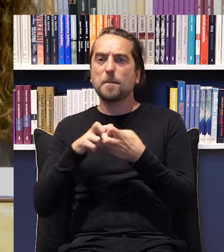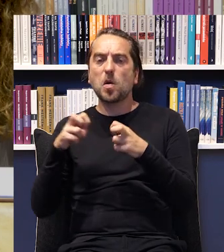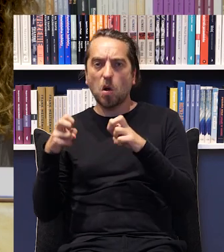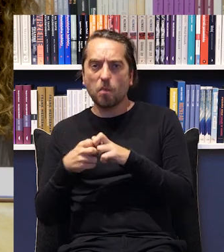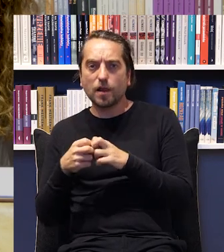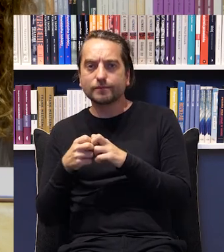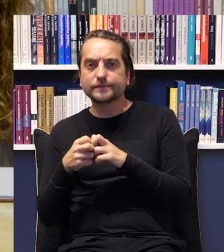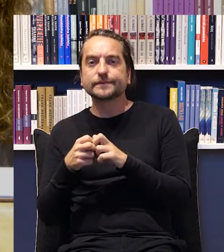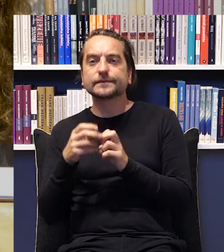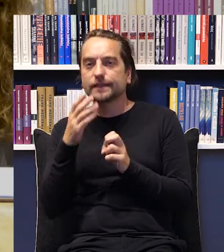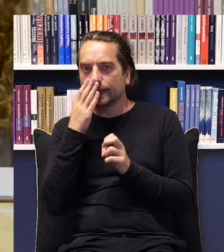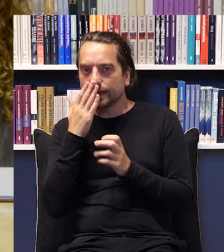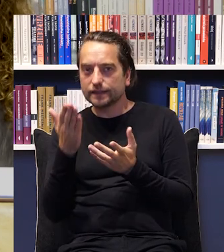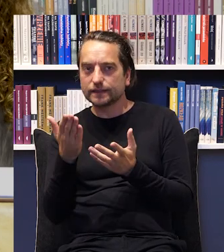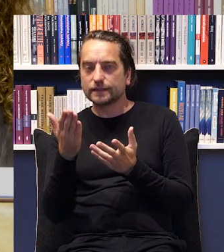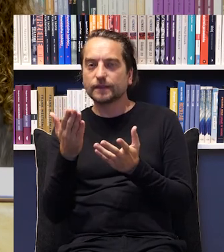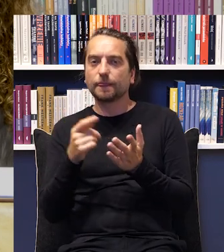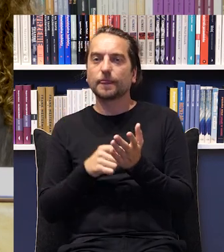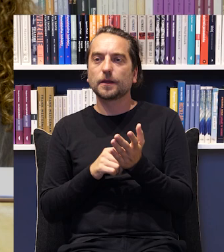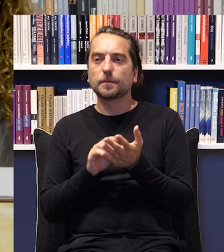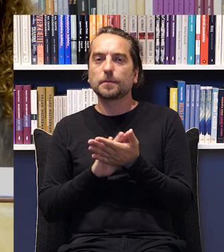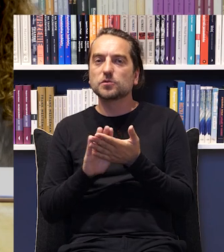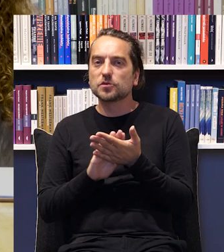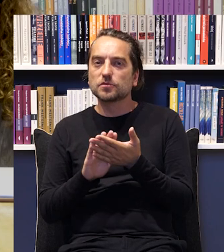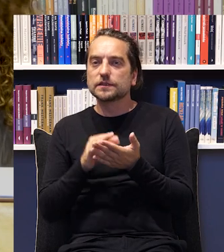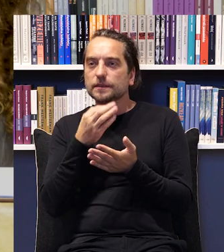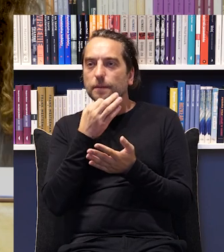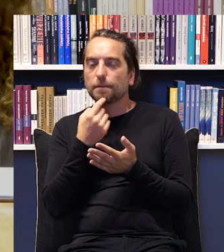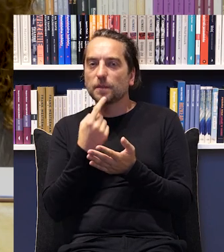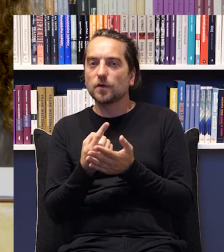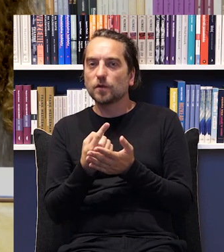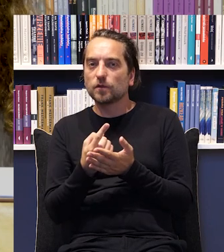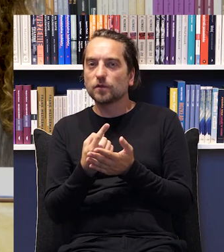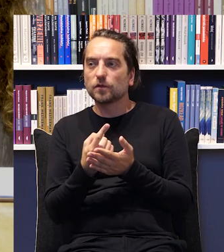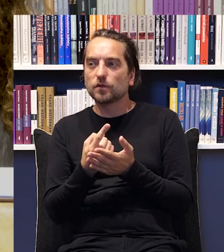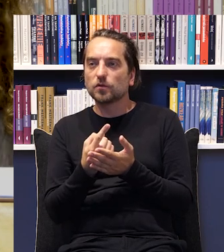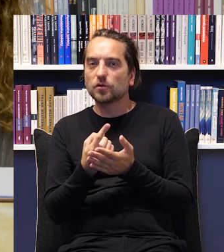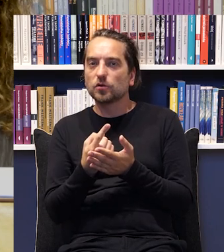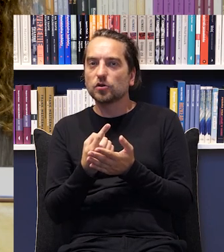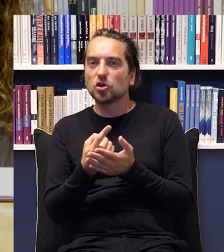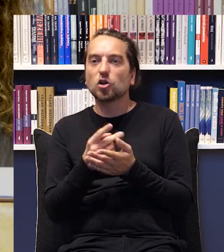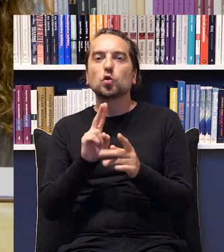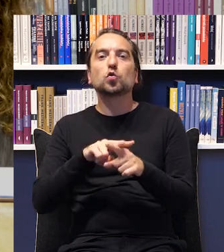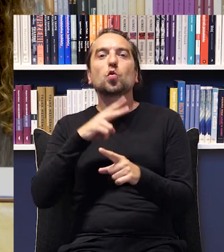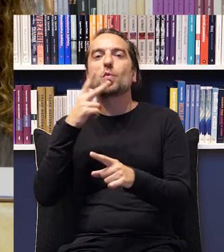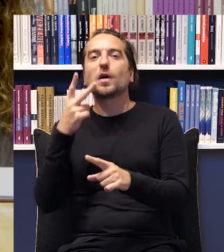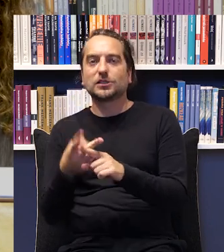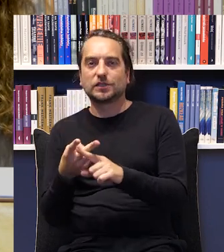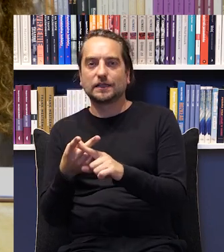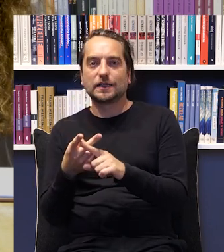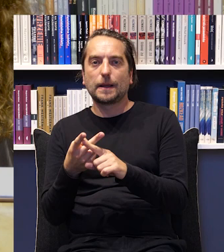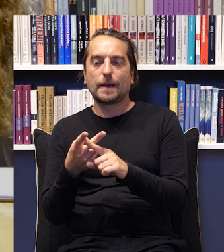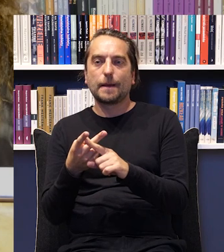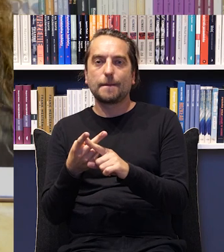napisanie dobrych, i tu przepraszam za anglicyzm, ale naprawdę uważam, że nie istnieje póki co dobre tłumaczenie na język polski tego